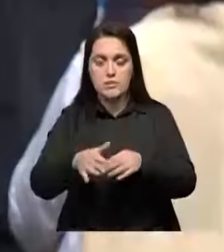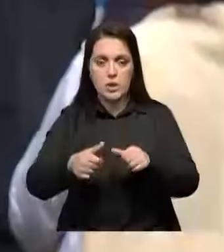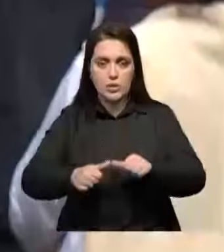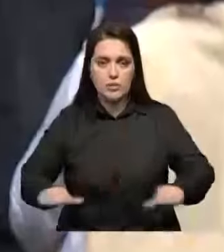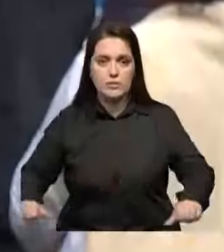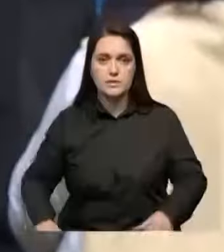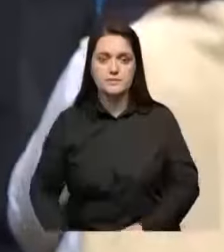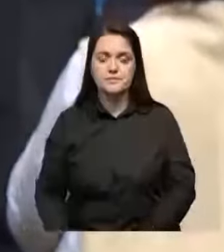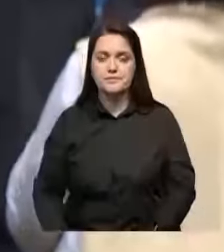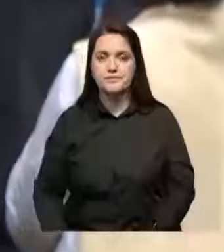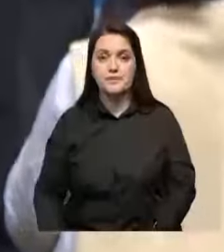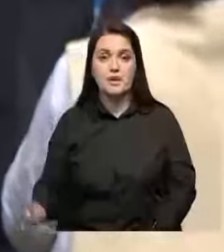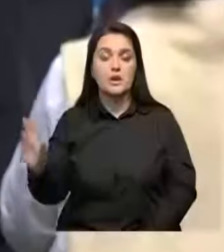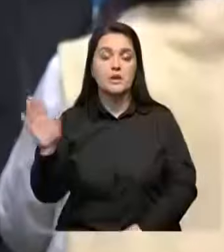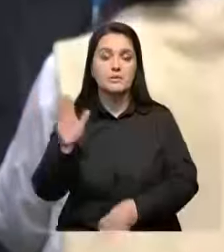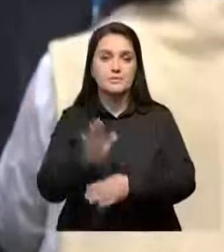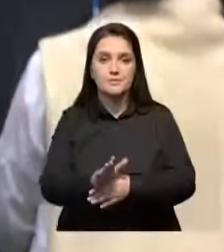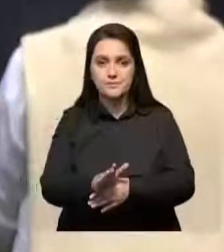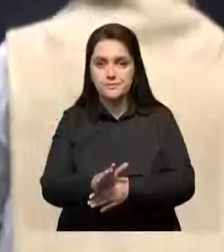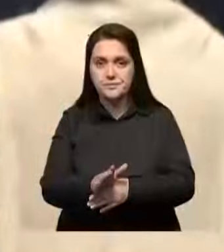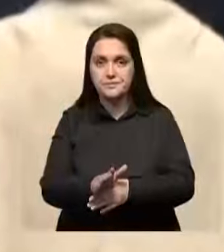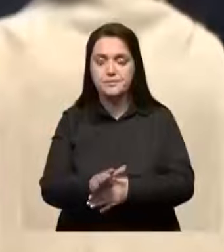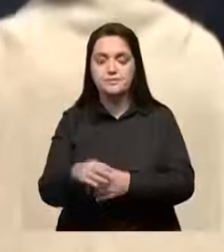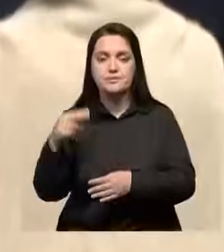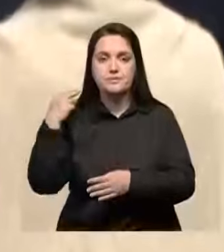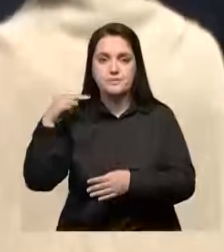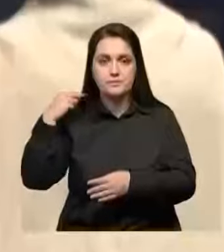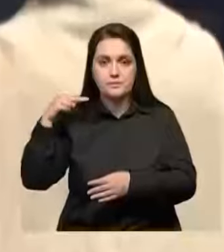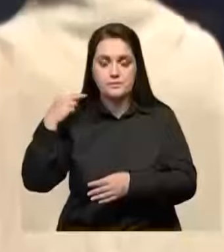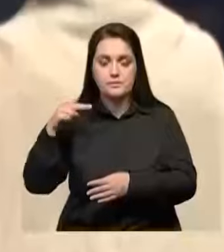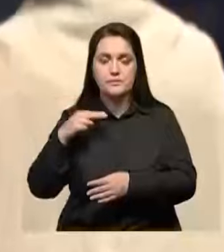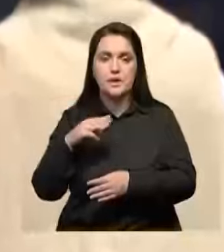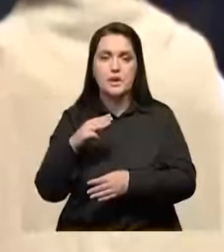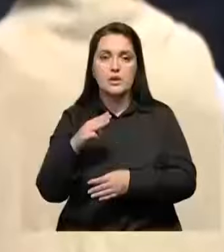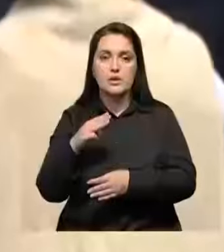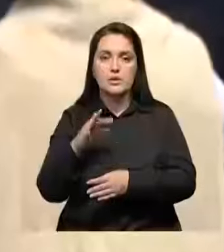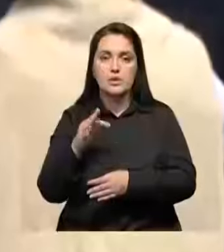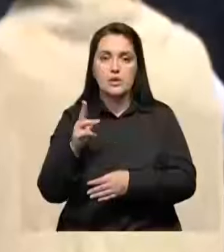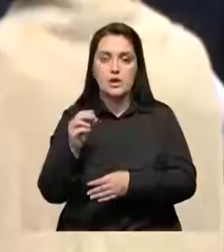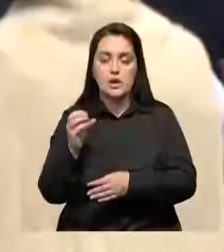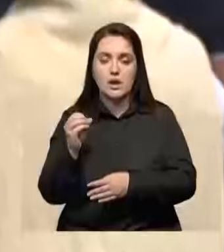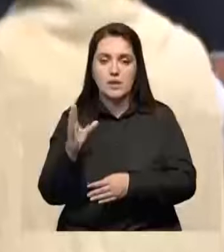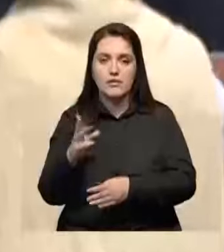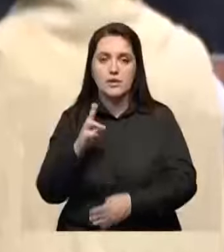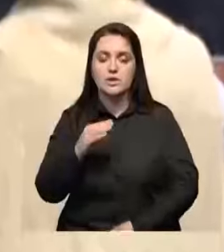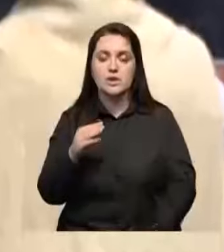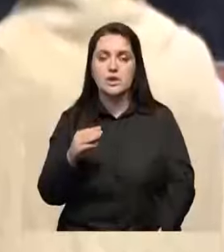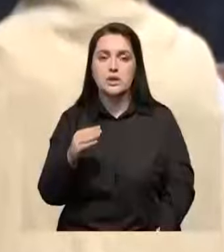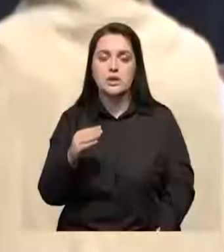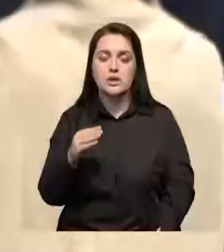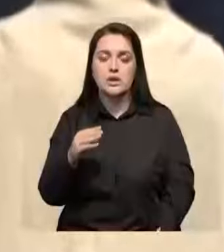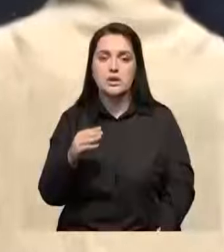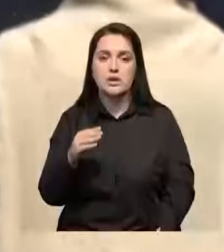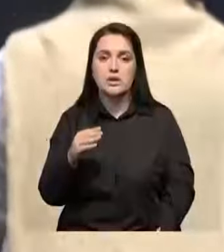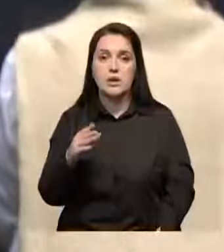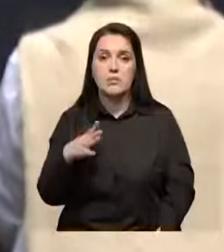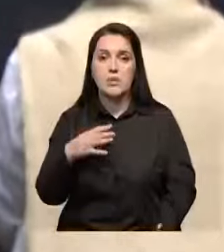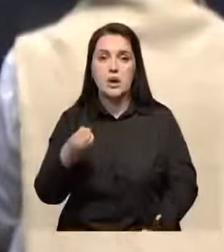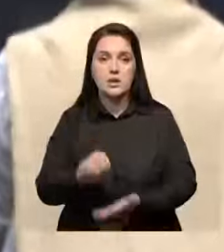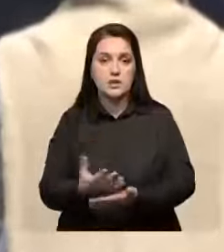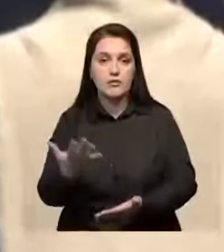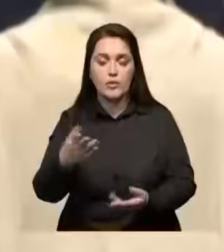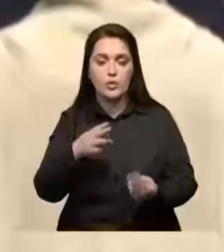Это все было по поручению нашего президента господина Токаева Касым-Жомарт Кемелевича, который оценил